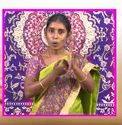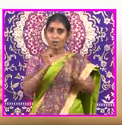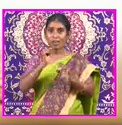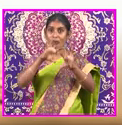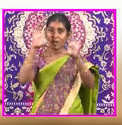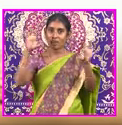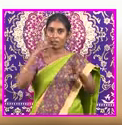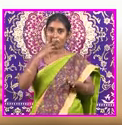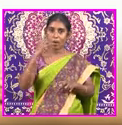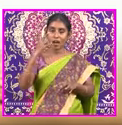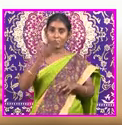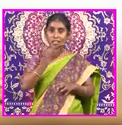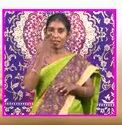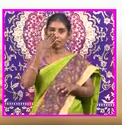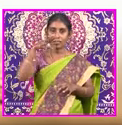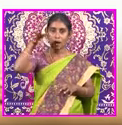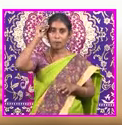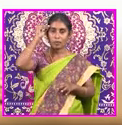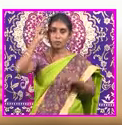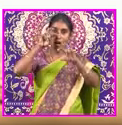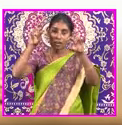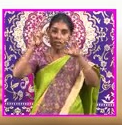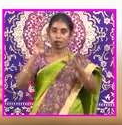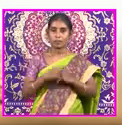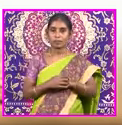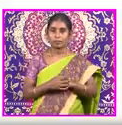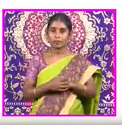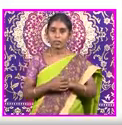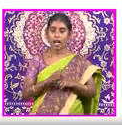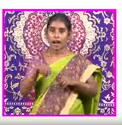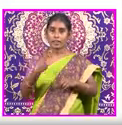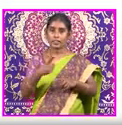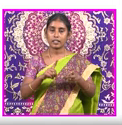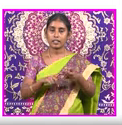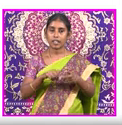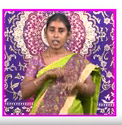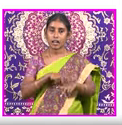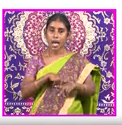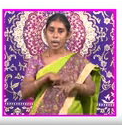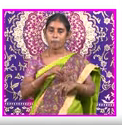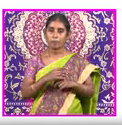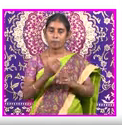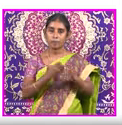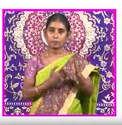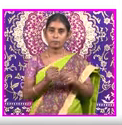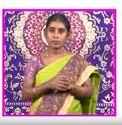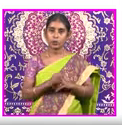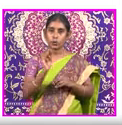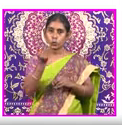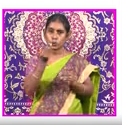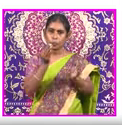இருக்கின்றதோ அதுதான் வந்து அதனுடைய தன்மை ஆராயறது தான் வானிலை. அடுத்ததாக காலநிலை. காலநிலை என்பது ஒரு